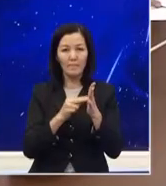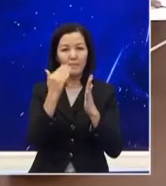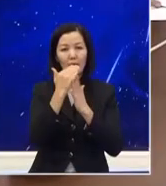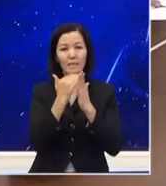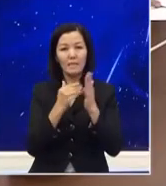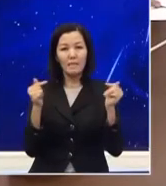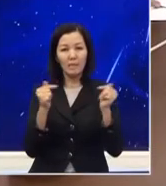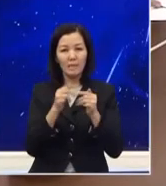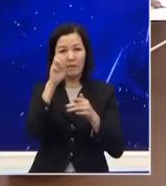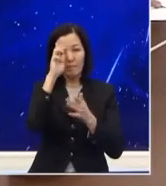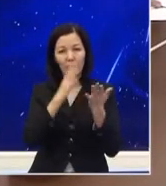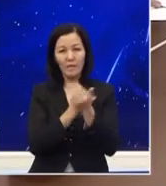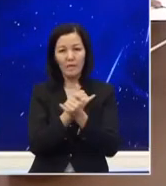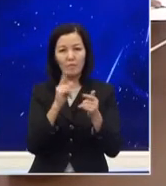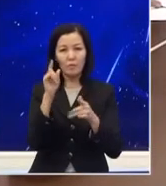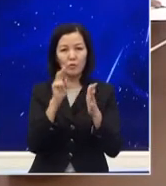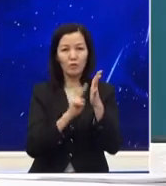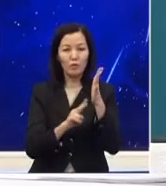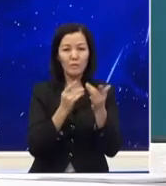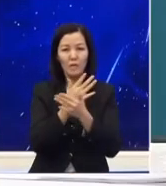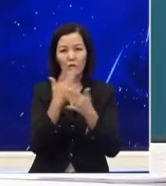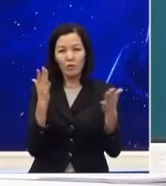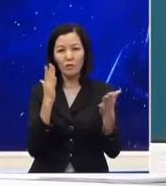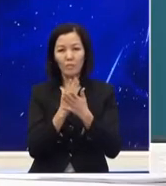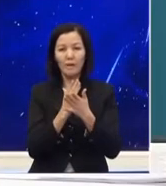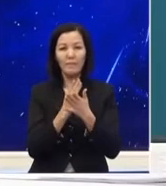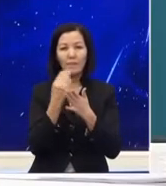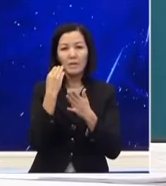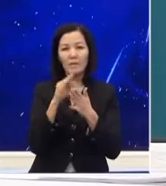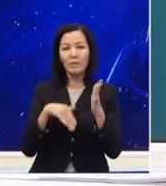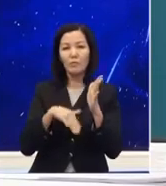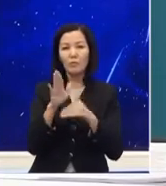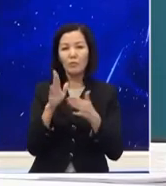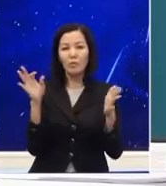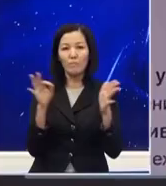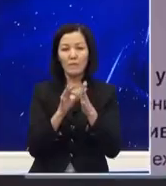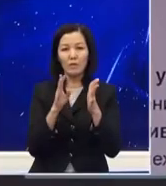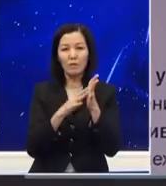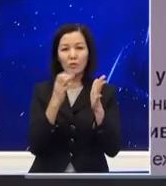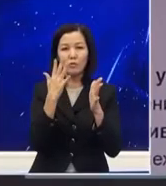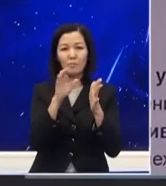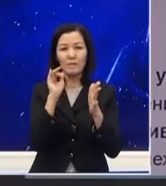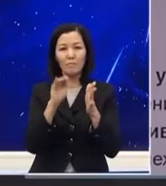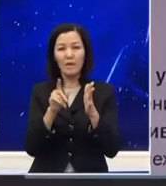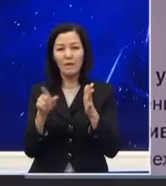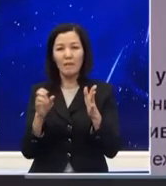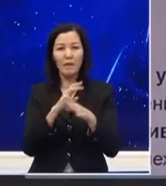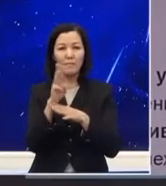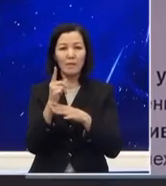тізілімге сәйкес мемлекеттік қызметтің 170 түрі көрсетіледі. Оның сапасын жақсарту мақсатында 905 мың адам